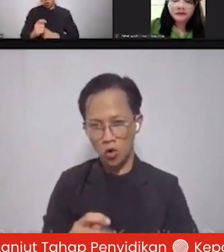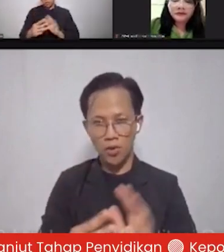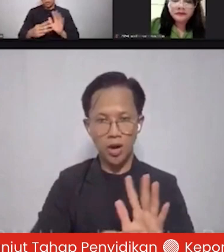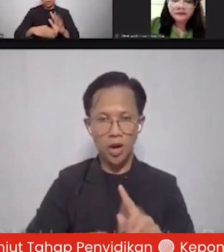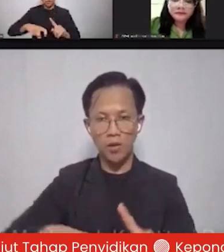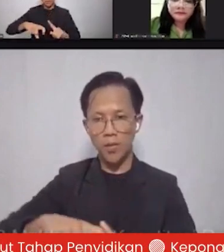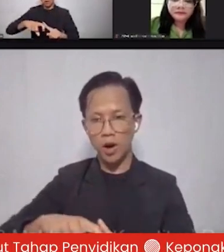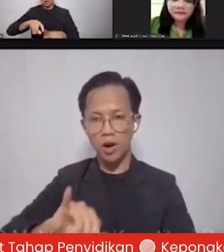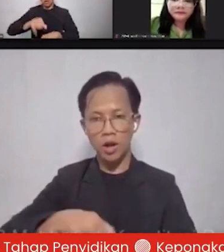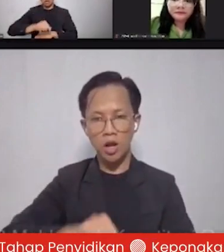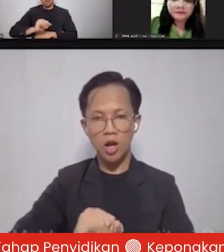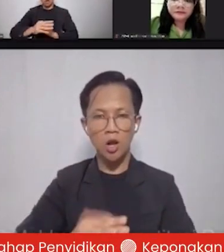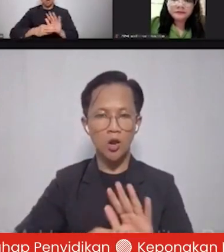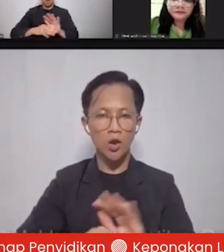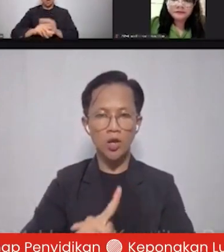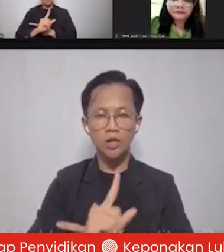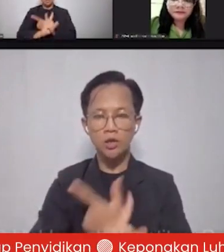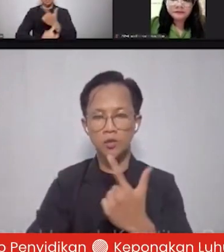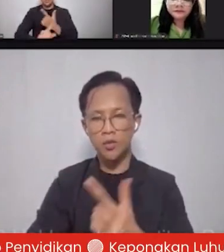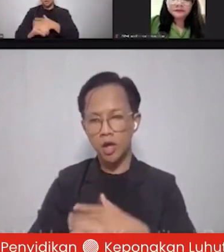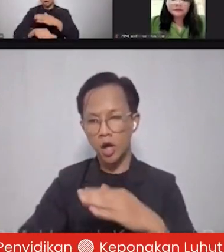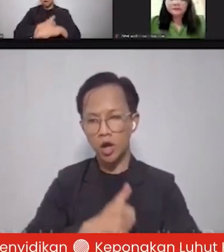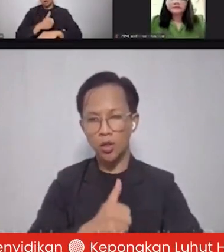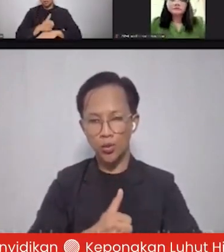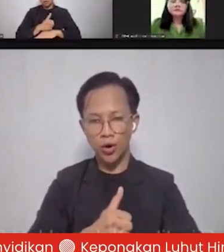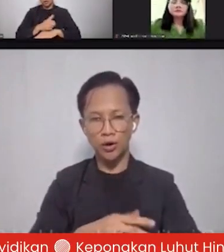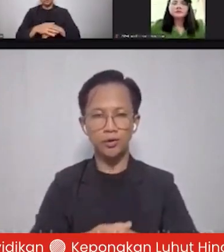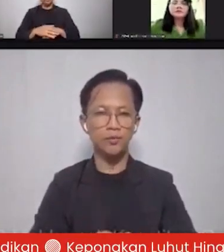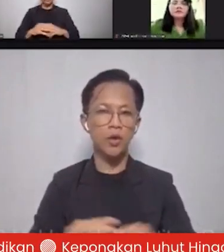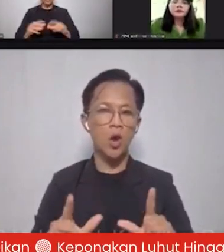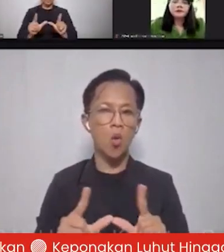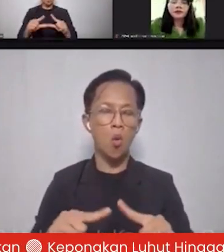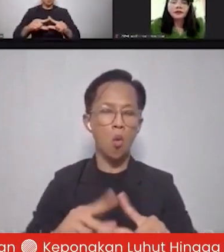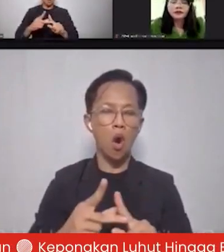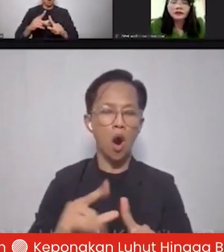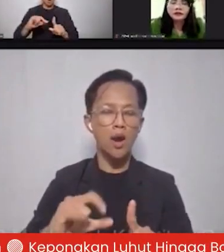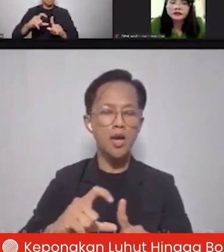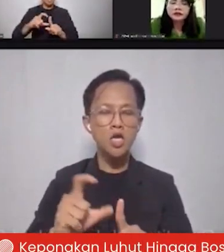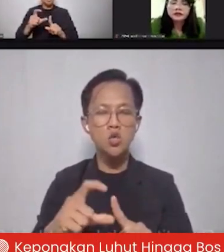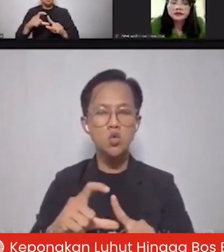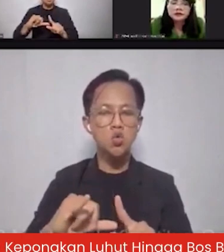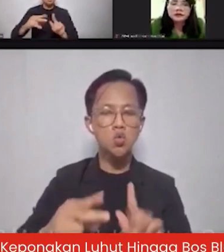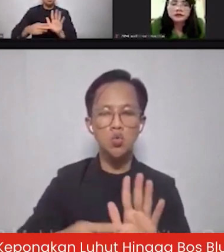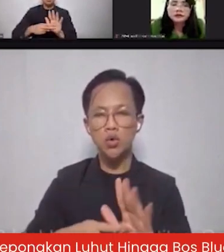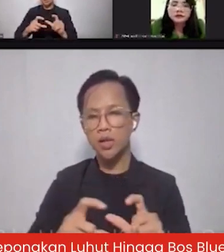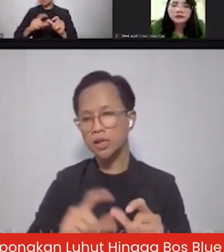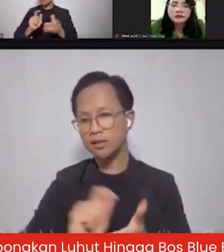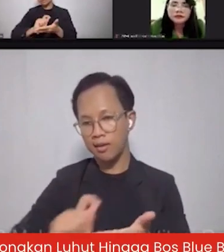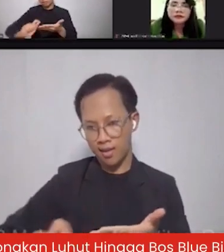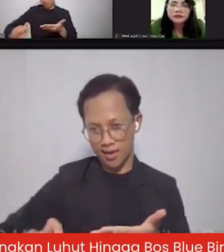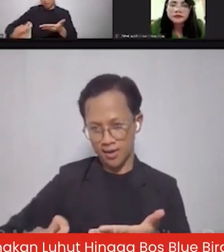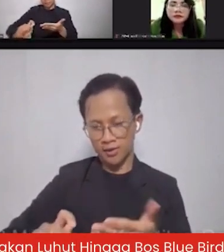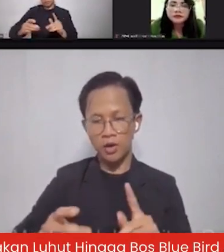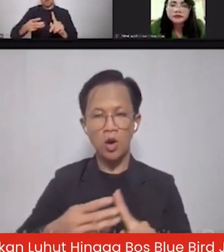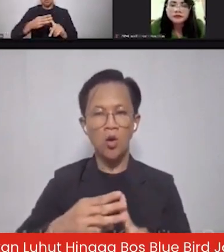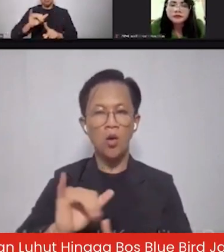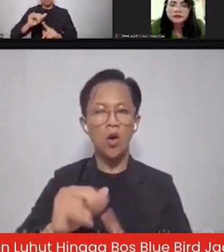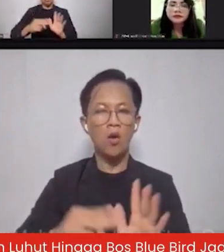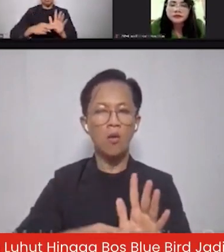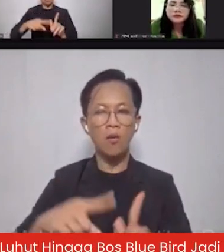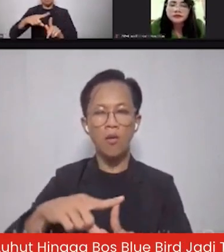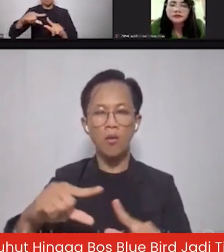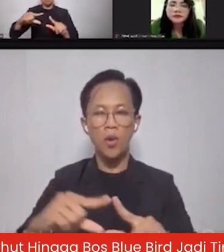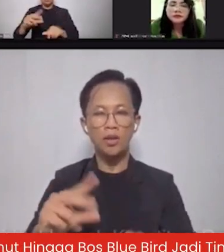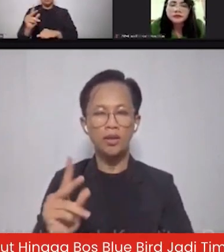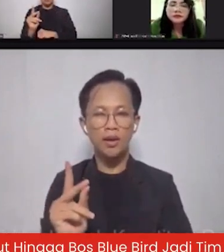jimli assidqi sebagai ketua Merangap anggota wahidudin Adam sebagai sekretaris merangkap anggota dan Bintan R